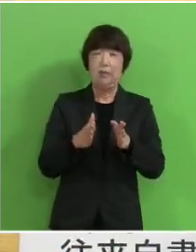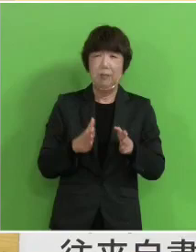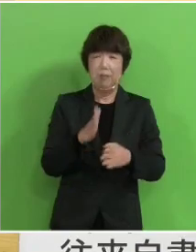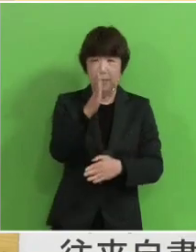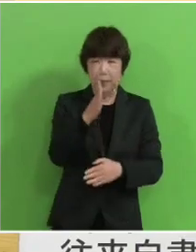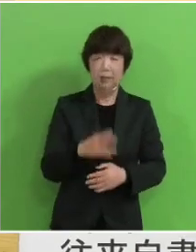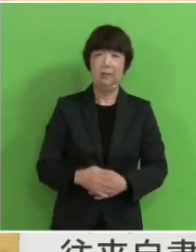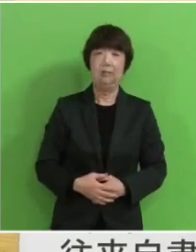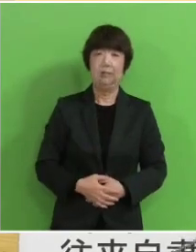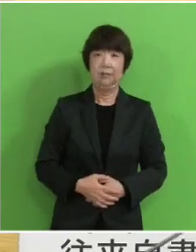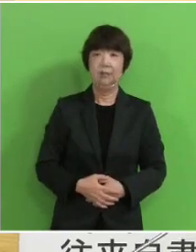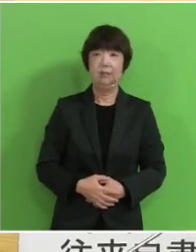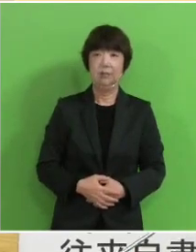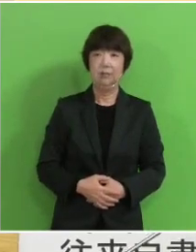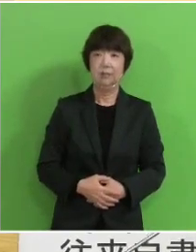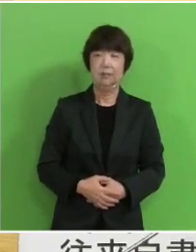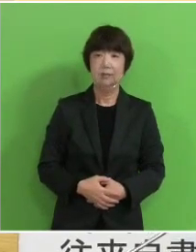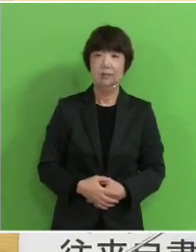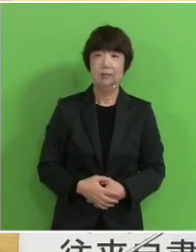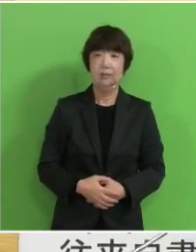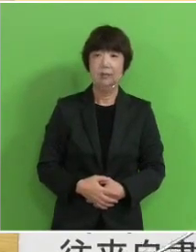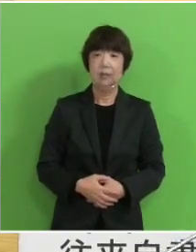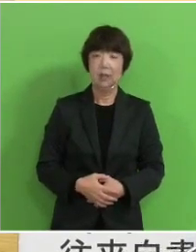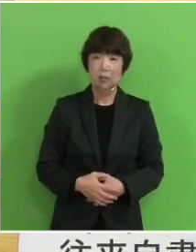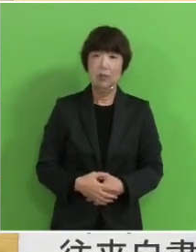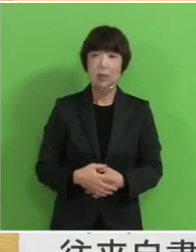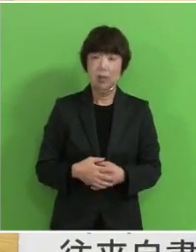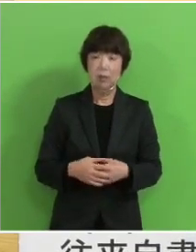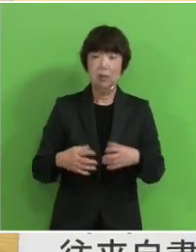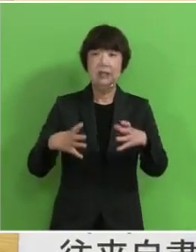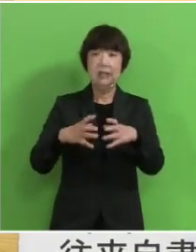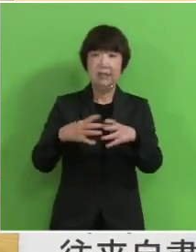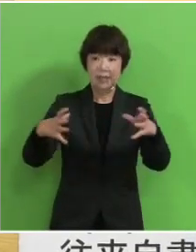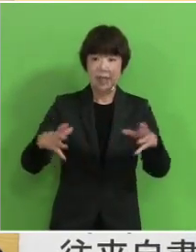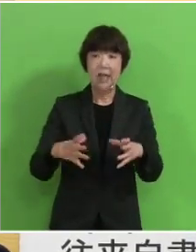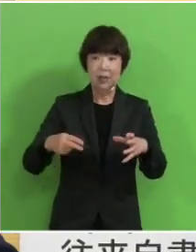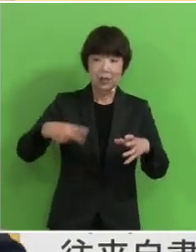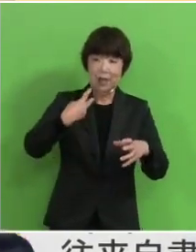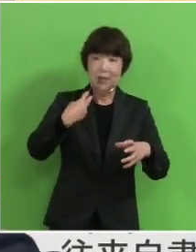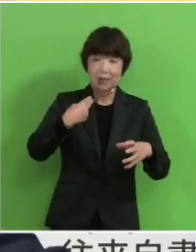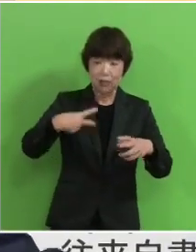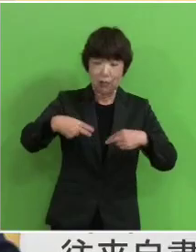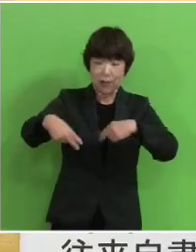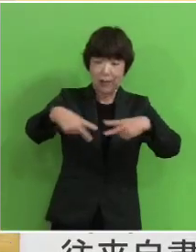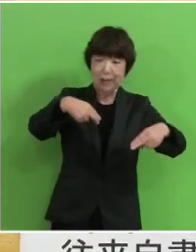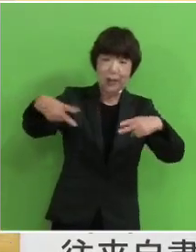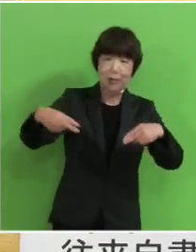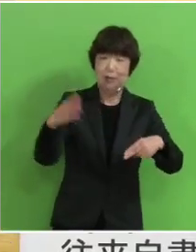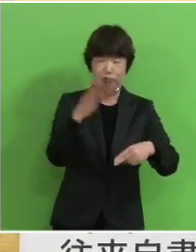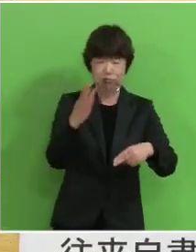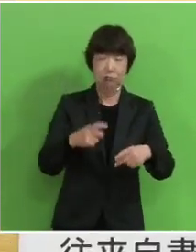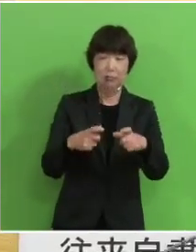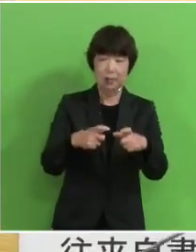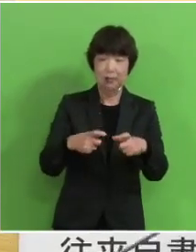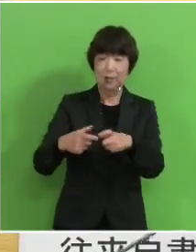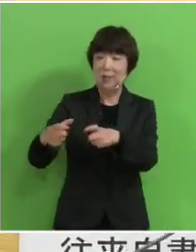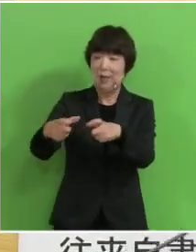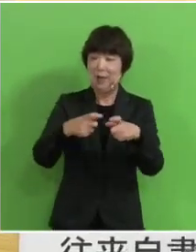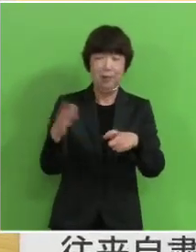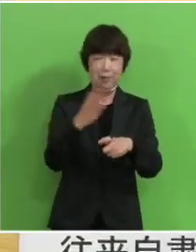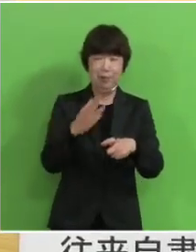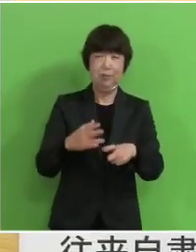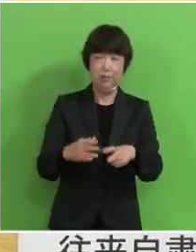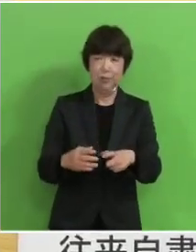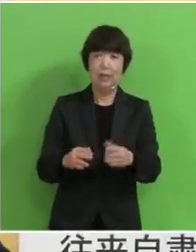くださいそしてこれも念のため大皿が避けて食器は個別使い回しはしないそして一番基本的な